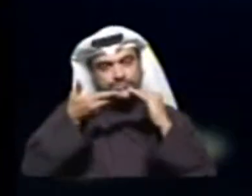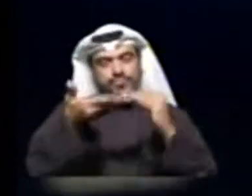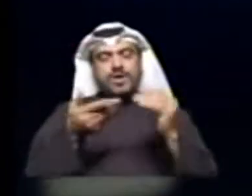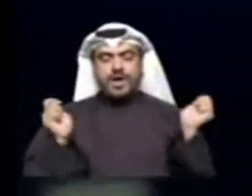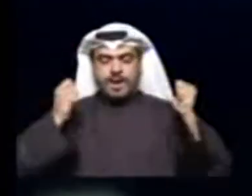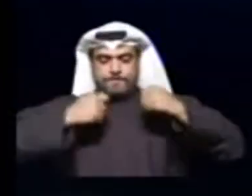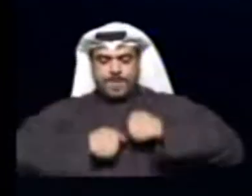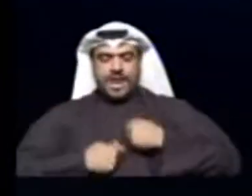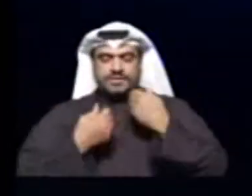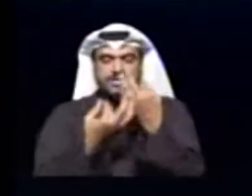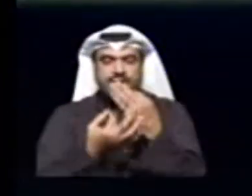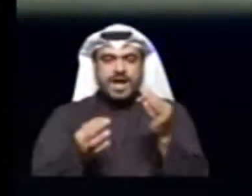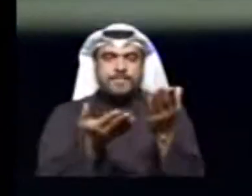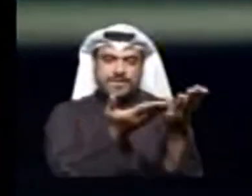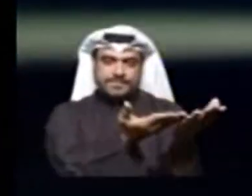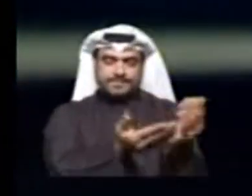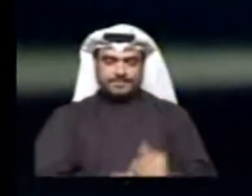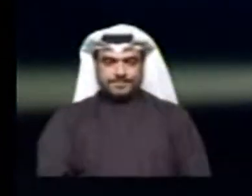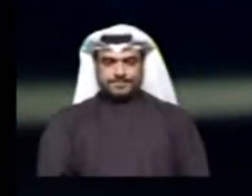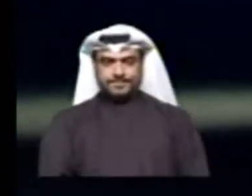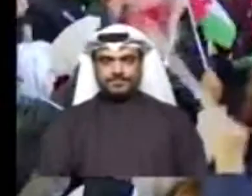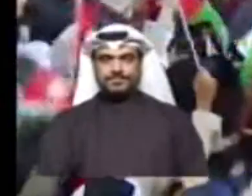وكسوة إلى الأسر المحتاجة.